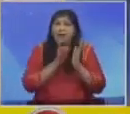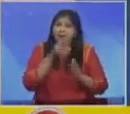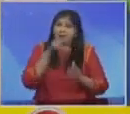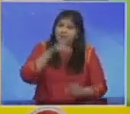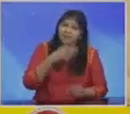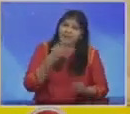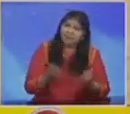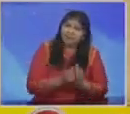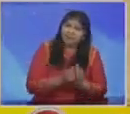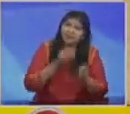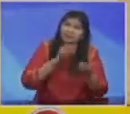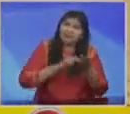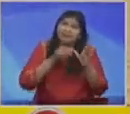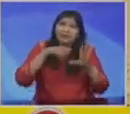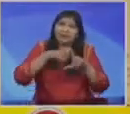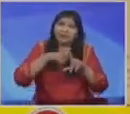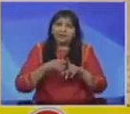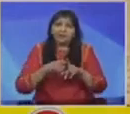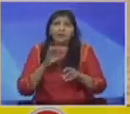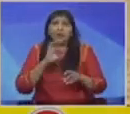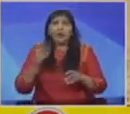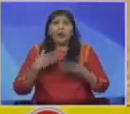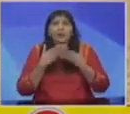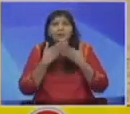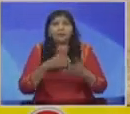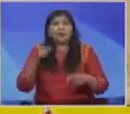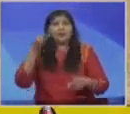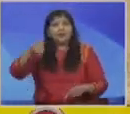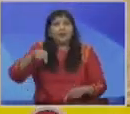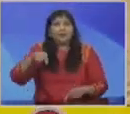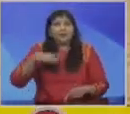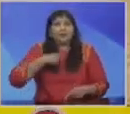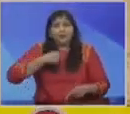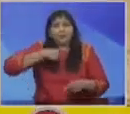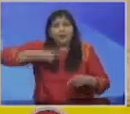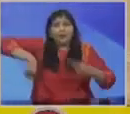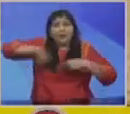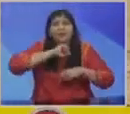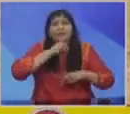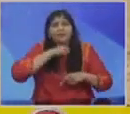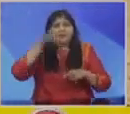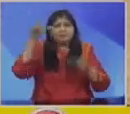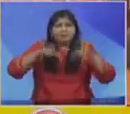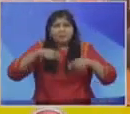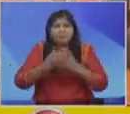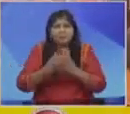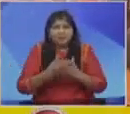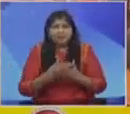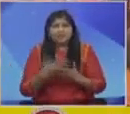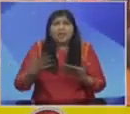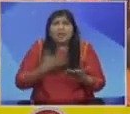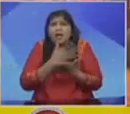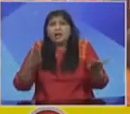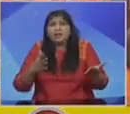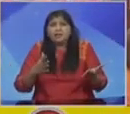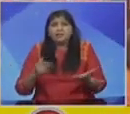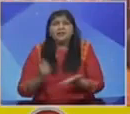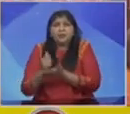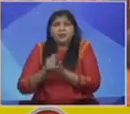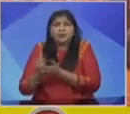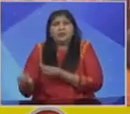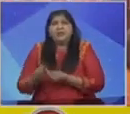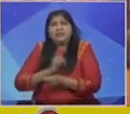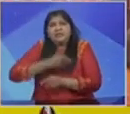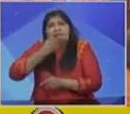मिलकर नायक सर को शुभकामना दें कि वह हमारे देश के लिए और अधिक नायकों को तैयार